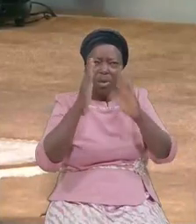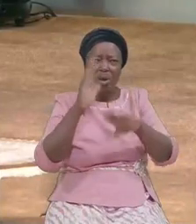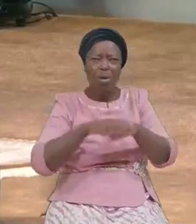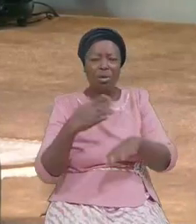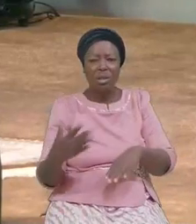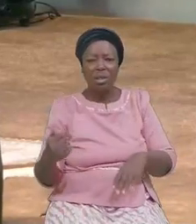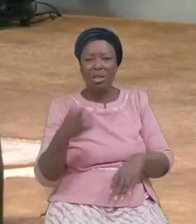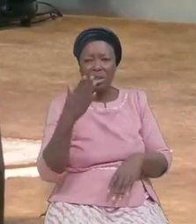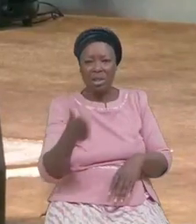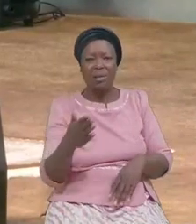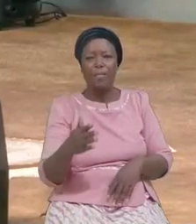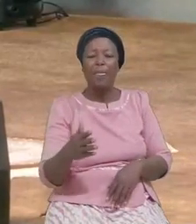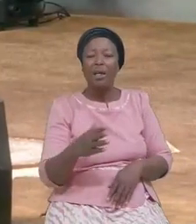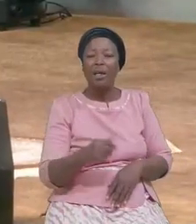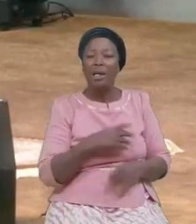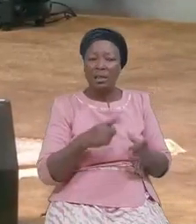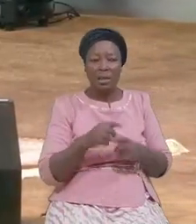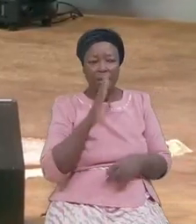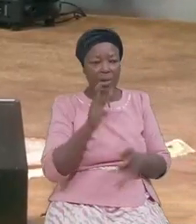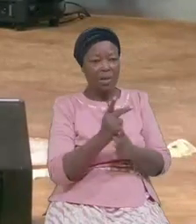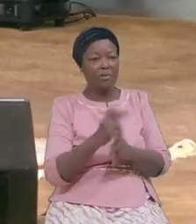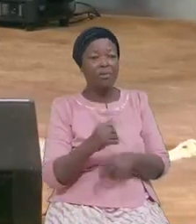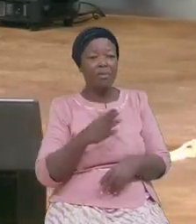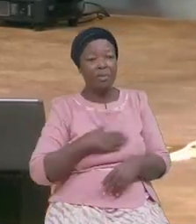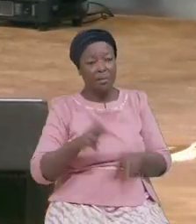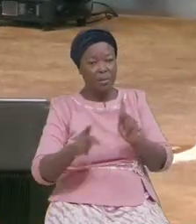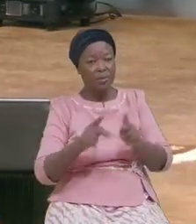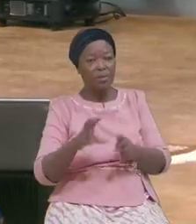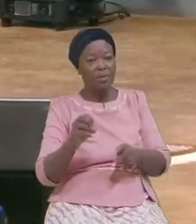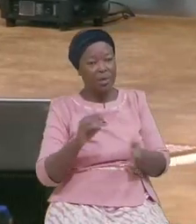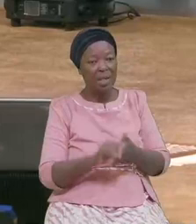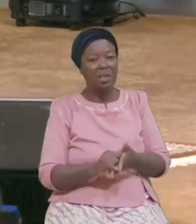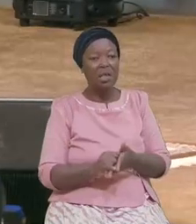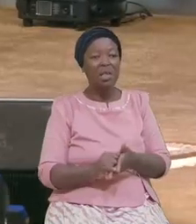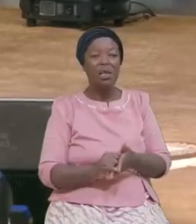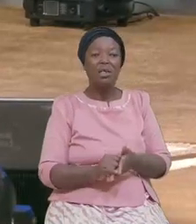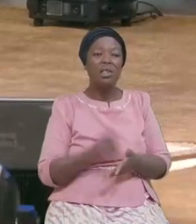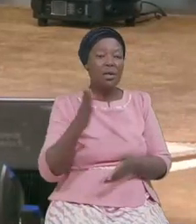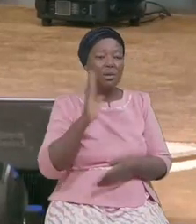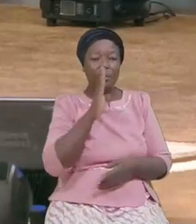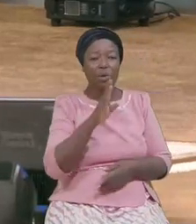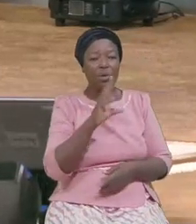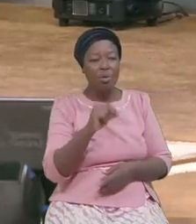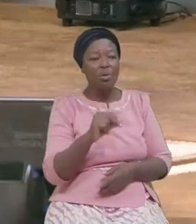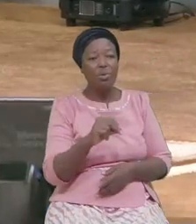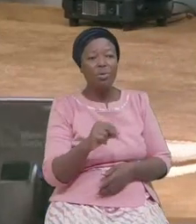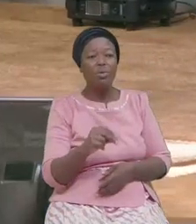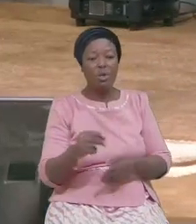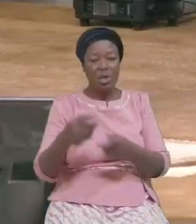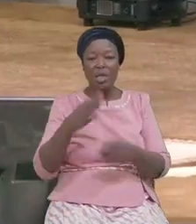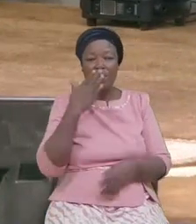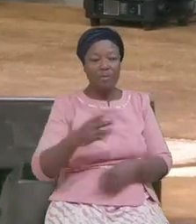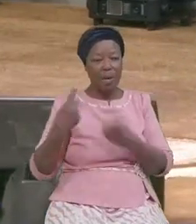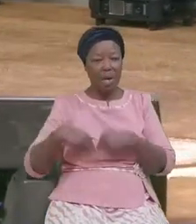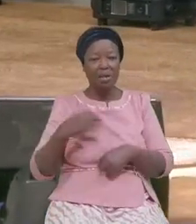terre et en pensant que tout est sur la terre. Non! Ce frère, que quelqu'un de vous n'ait qu'un mauvais incrédule au point